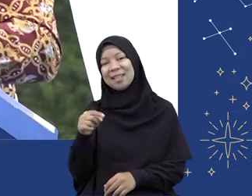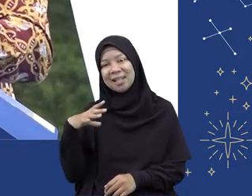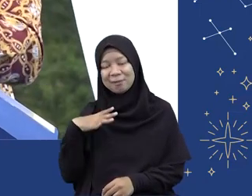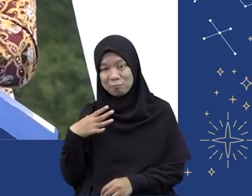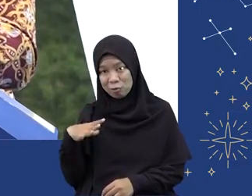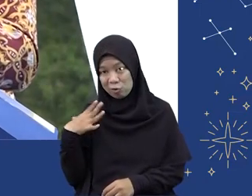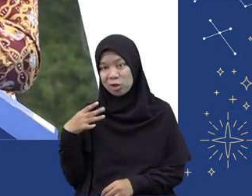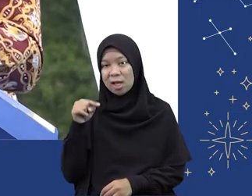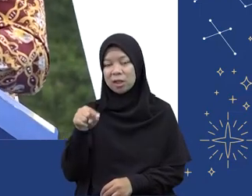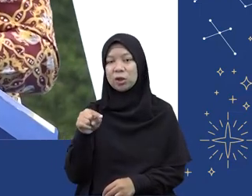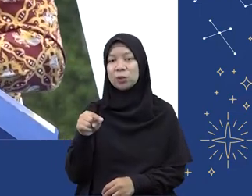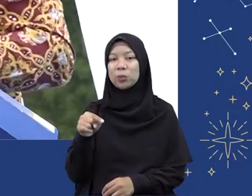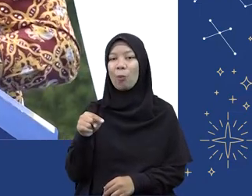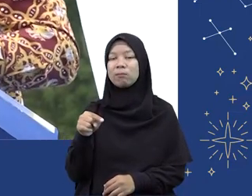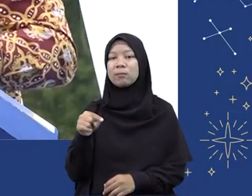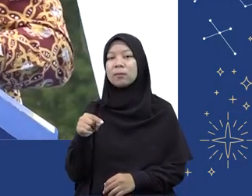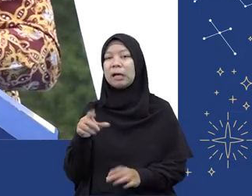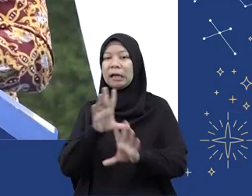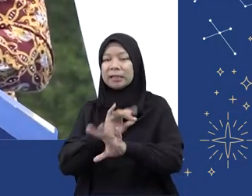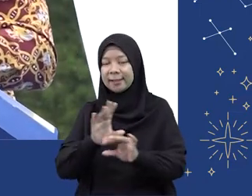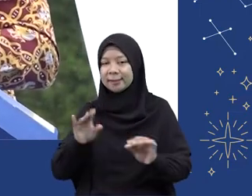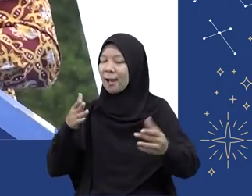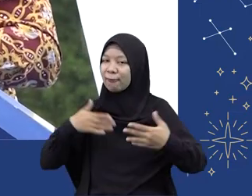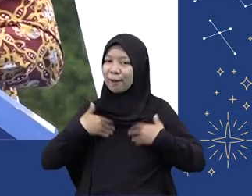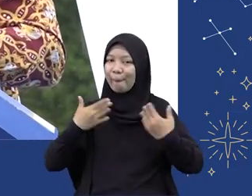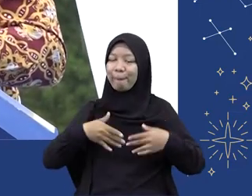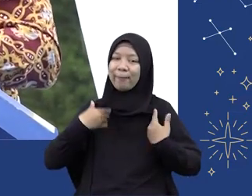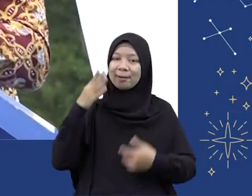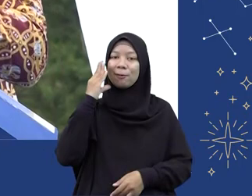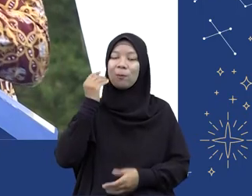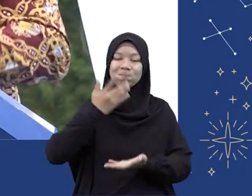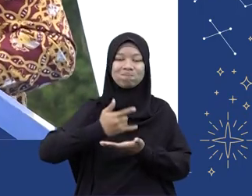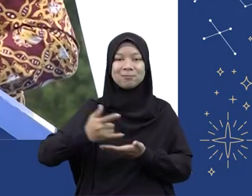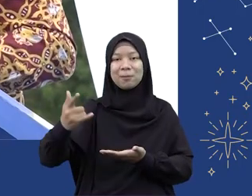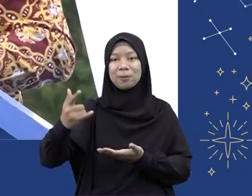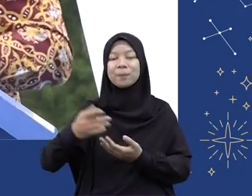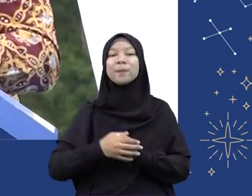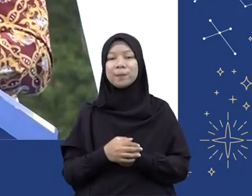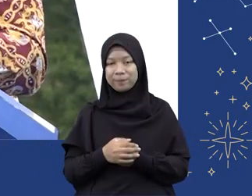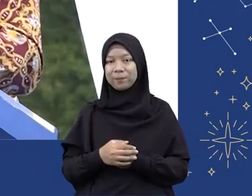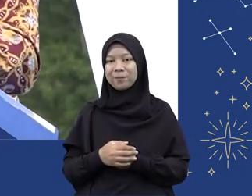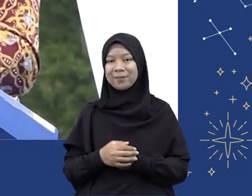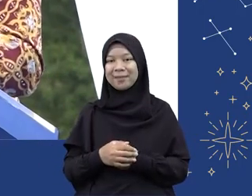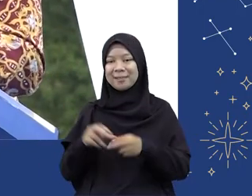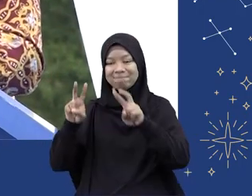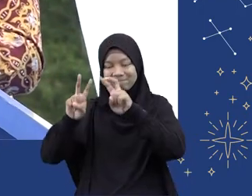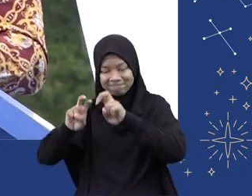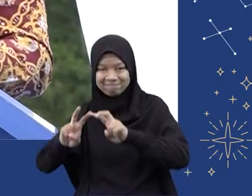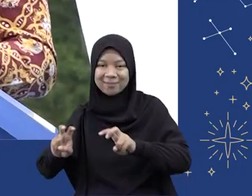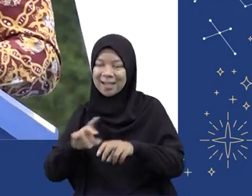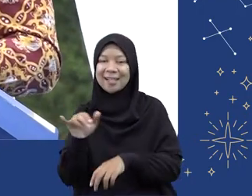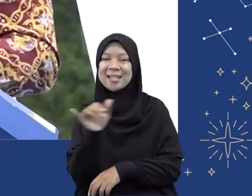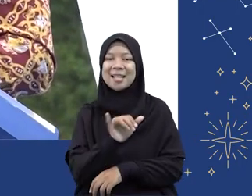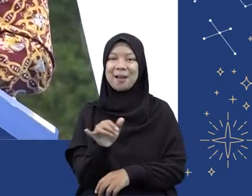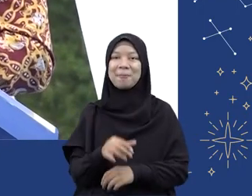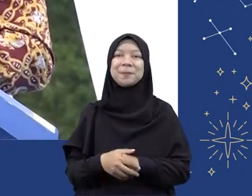profesi yang paling panjang umur di dunia adalah dosen dan tentu peneliti yang berhubungan dengan ilmu pengetahuan